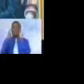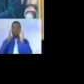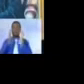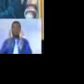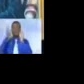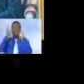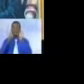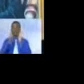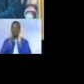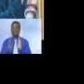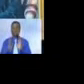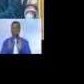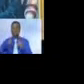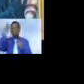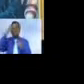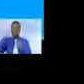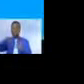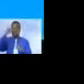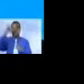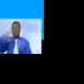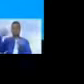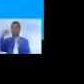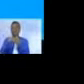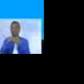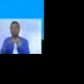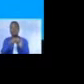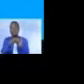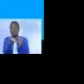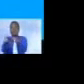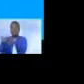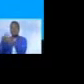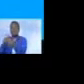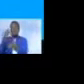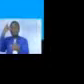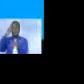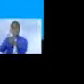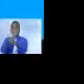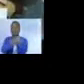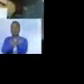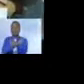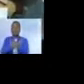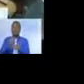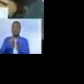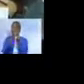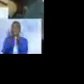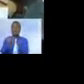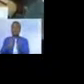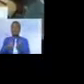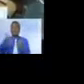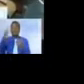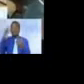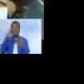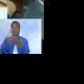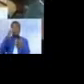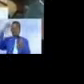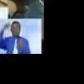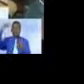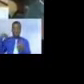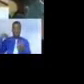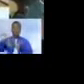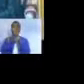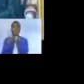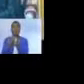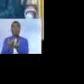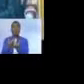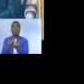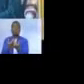décideurs politiques. Trouver des nouveaux modes de financement pour le développement, le cas précis des capitaux privés, comment générer